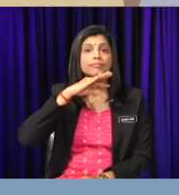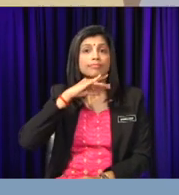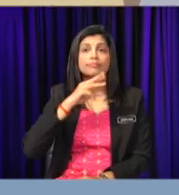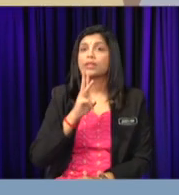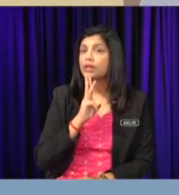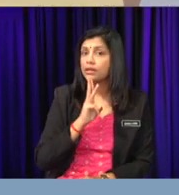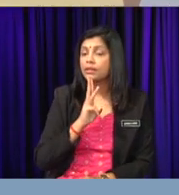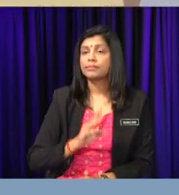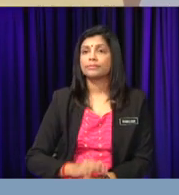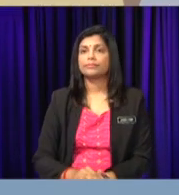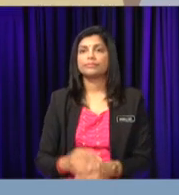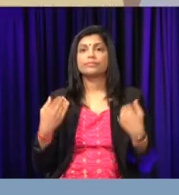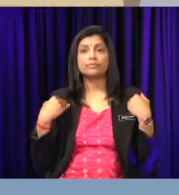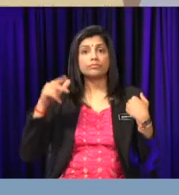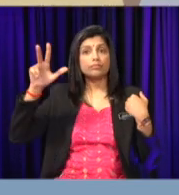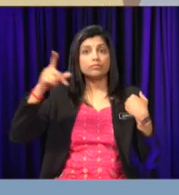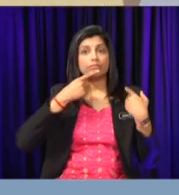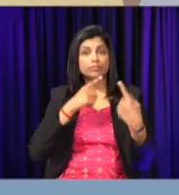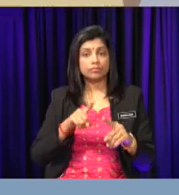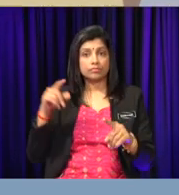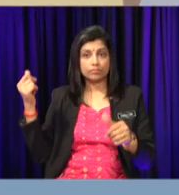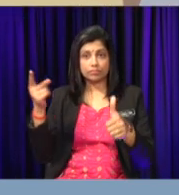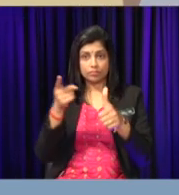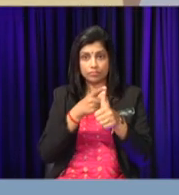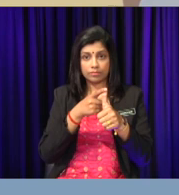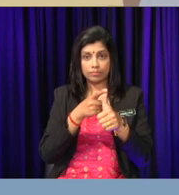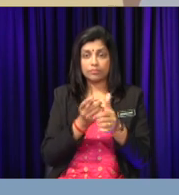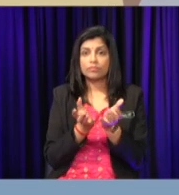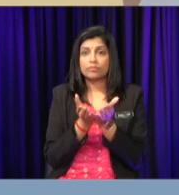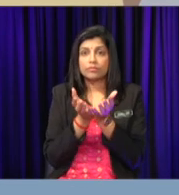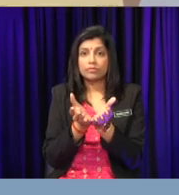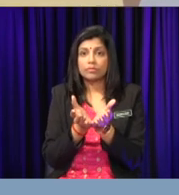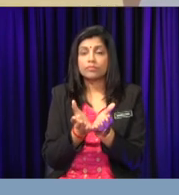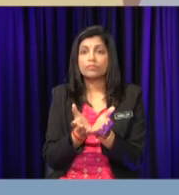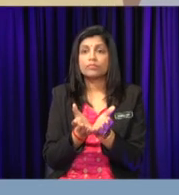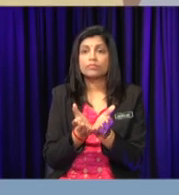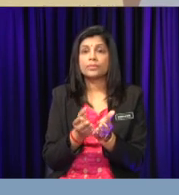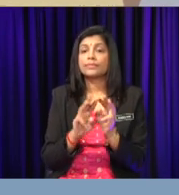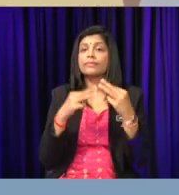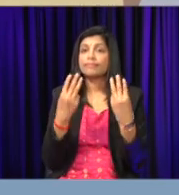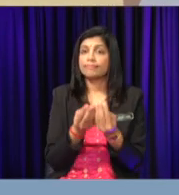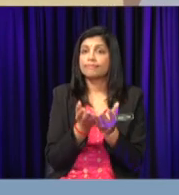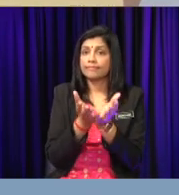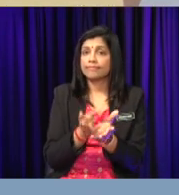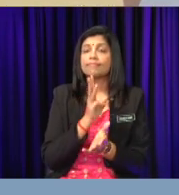Berikan tiga jawaban air tercemar daripada